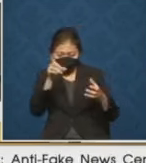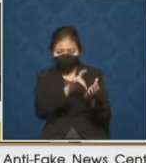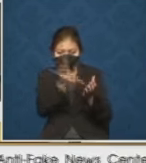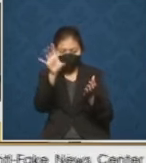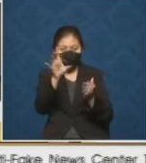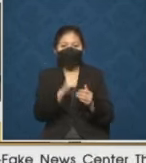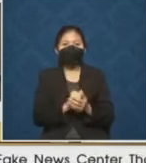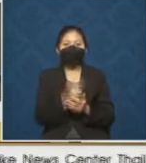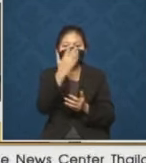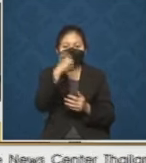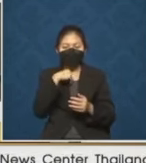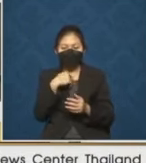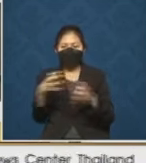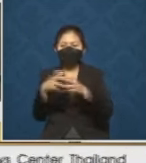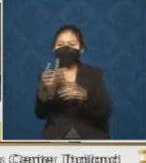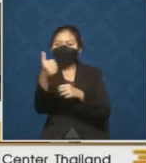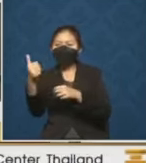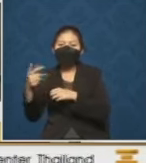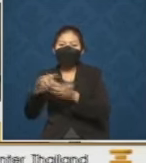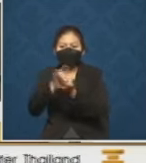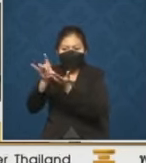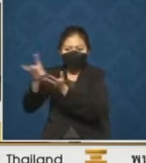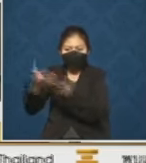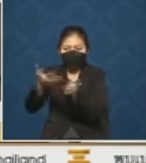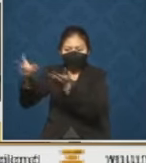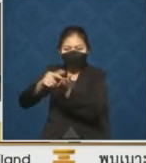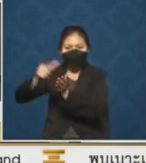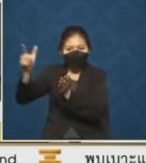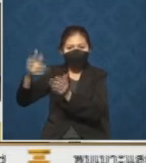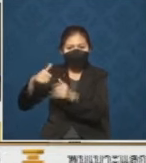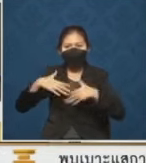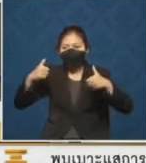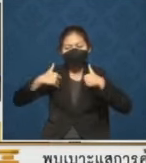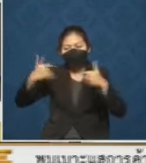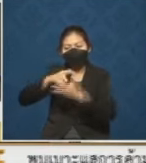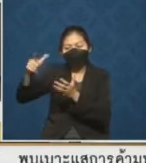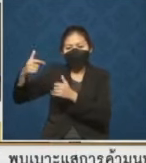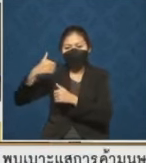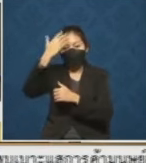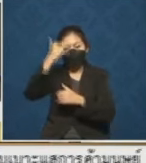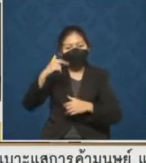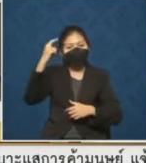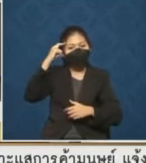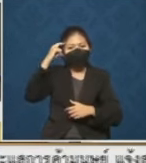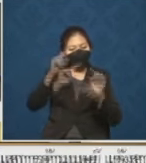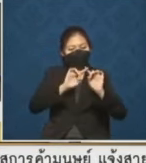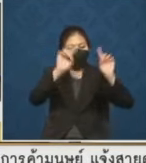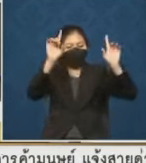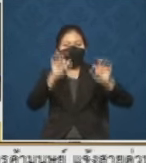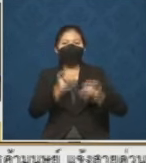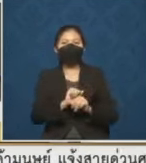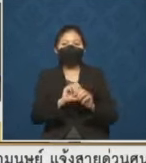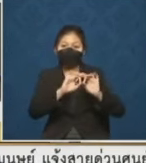ายค้าน ค่ะ แล้วเมื่อวานนี้ก็มีซีนยื่นหนังสือลาออกกลางสภาฮะ ค่ะ แล้วตอนที่ประกาศลา